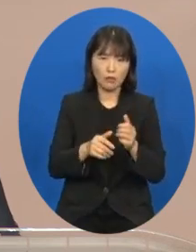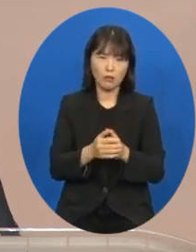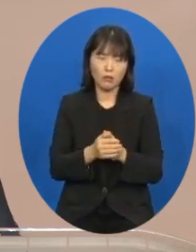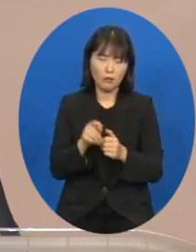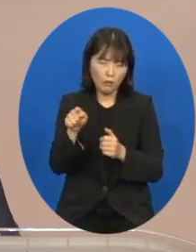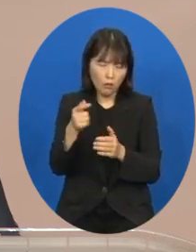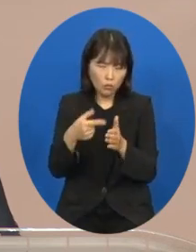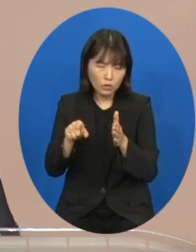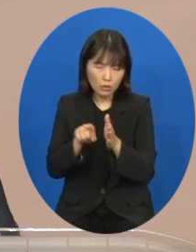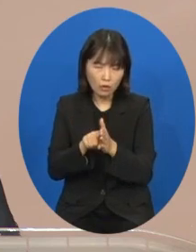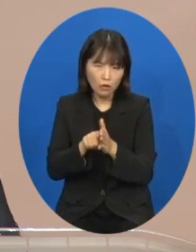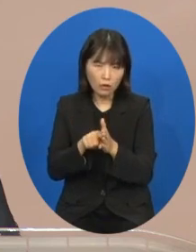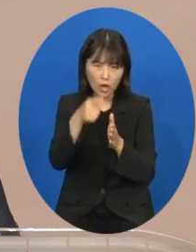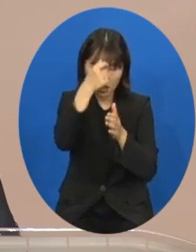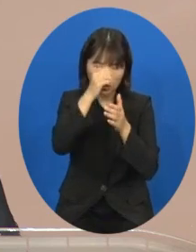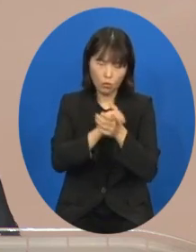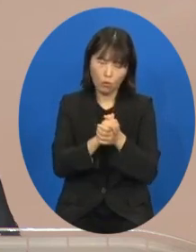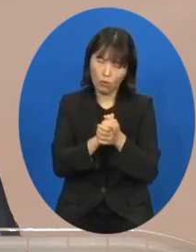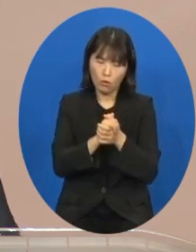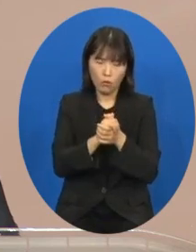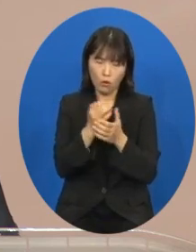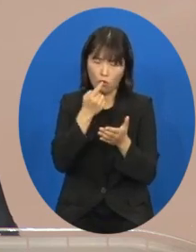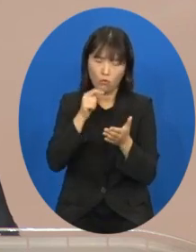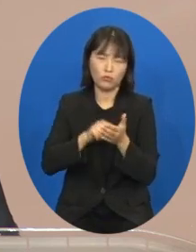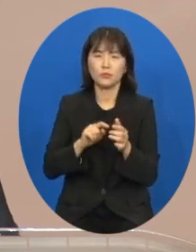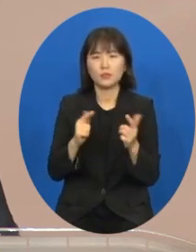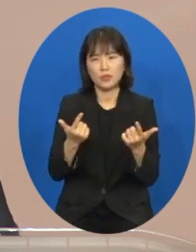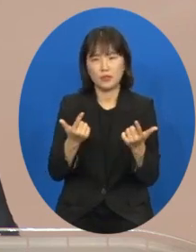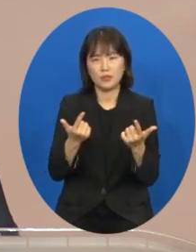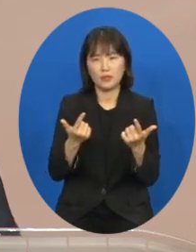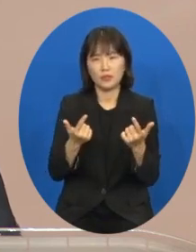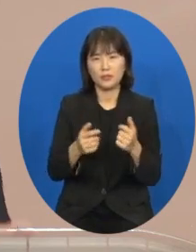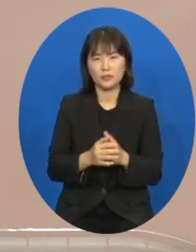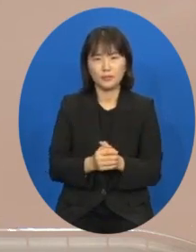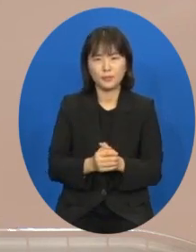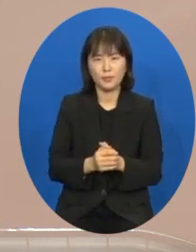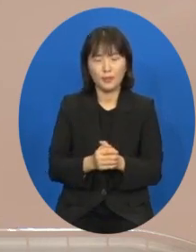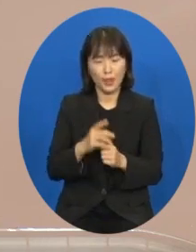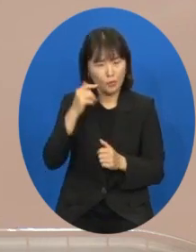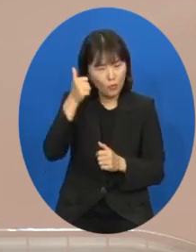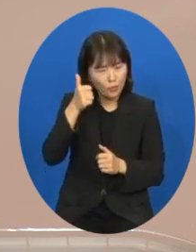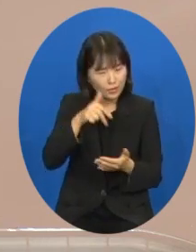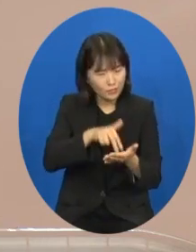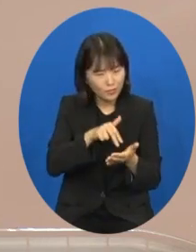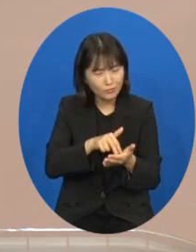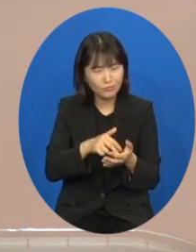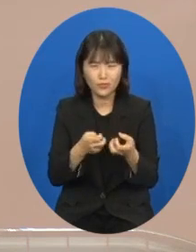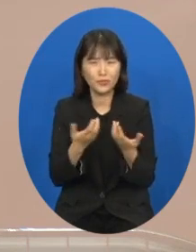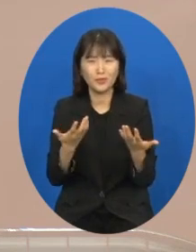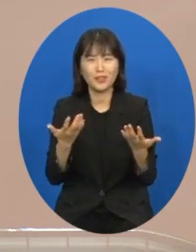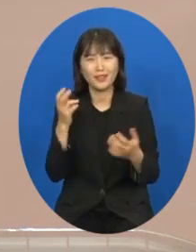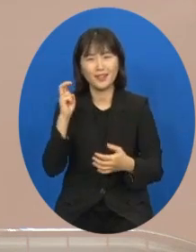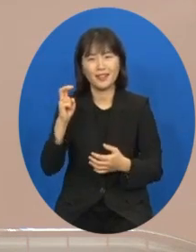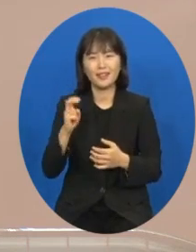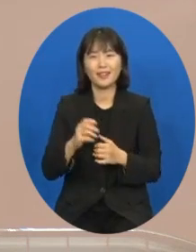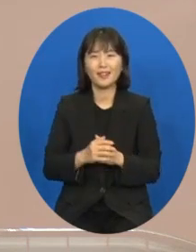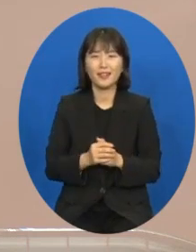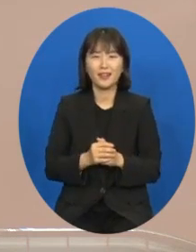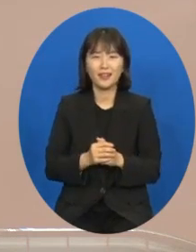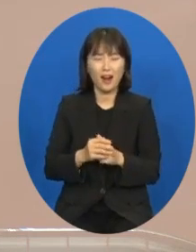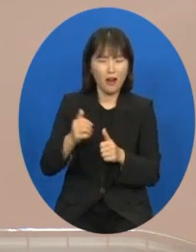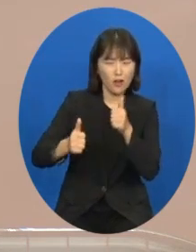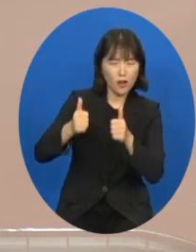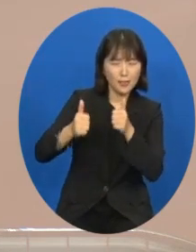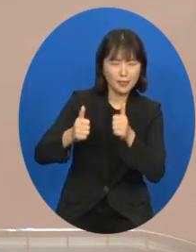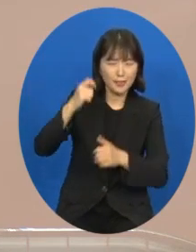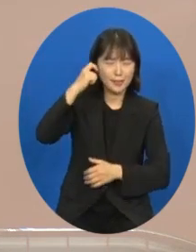그를 위해서 기도하지 않게 되더군요. 하, 목사님도 어쩔 수 없나 봐요. 이제는 경쟁자가 된